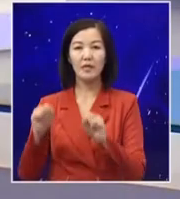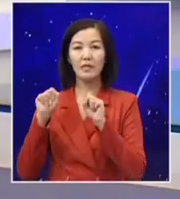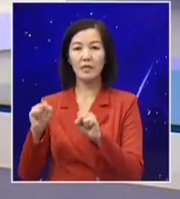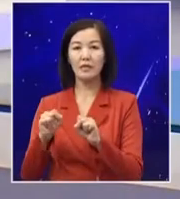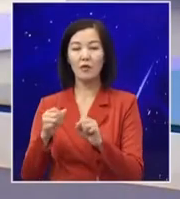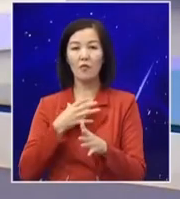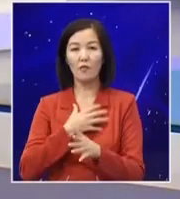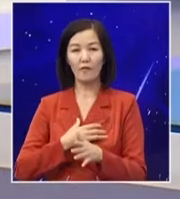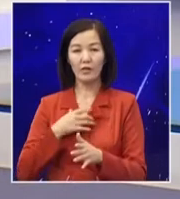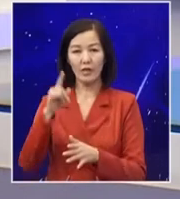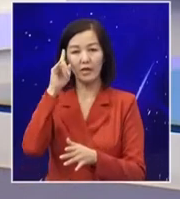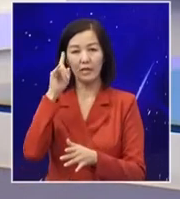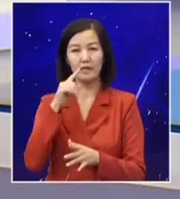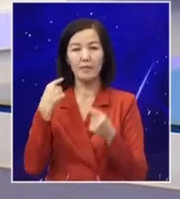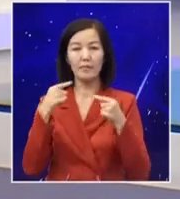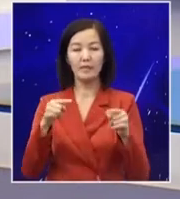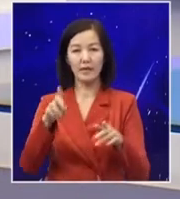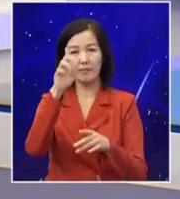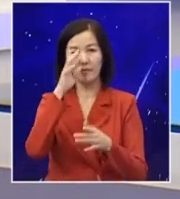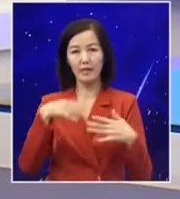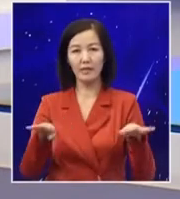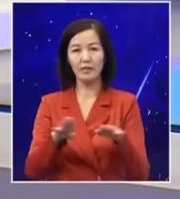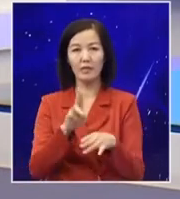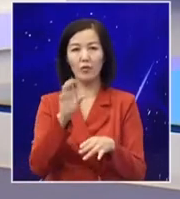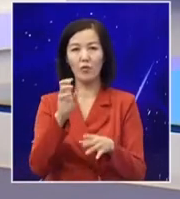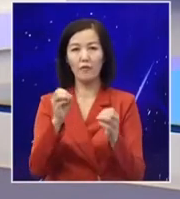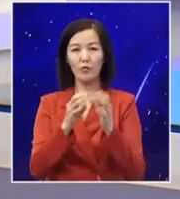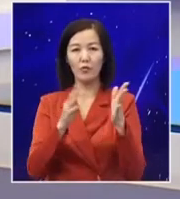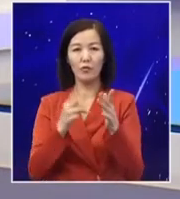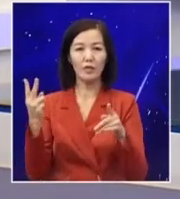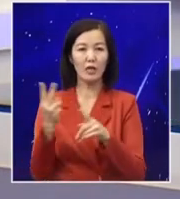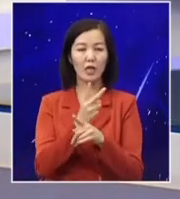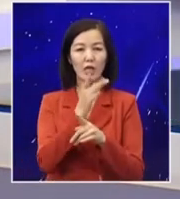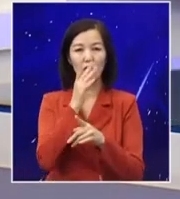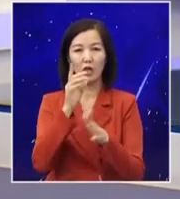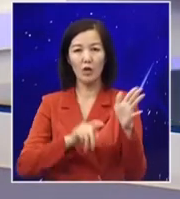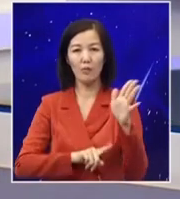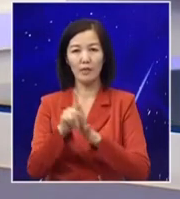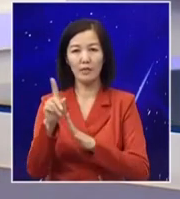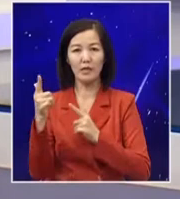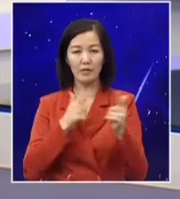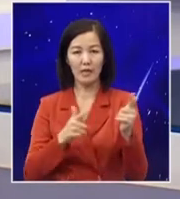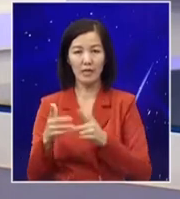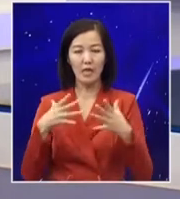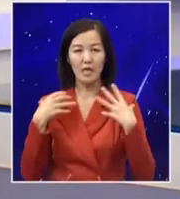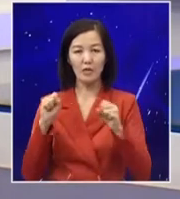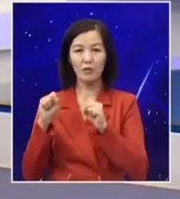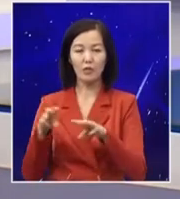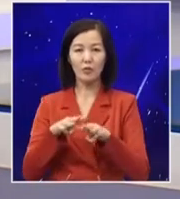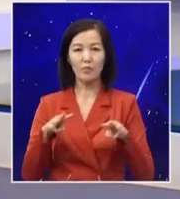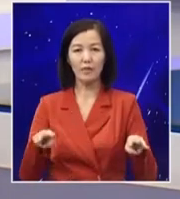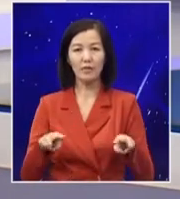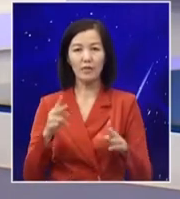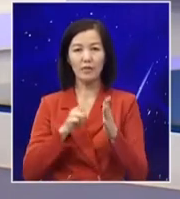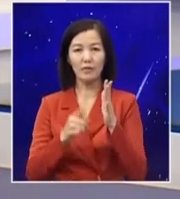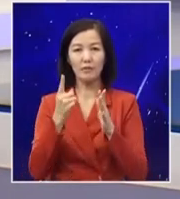Сақтансаң сақтайды. Қазақстанда да өзге елдер сияқты COVID-19 індетінің екінші толқына дайындалып жатыр. Денсаулық сақтау министрінің